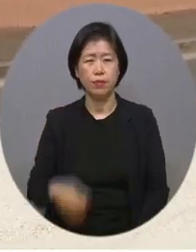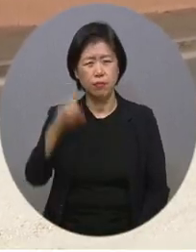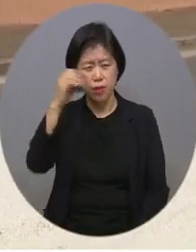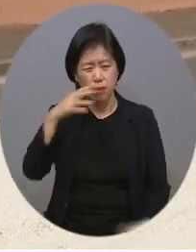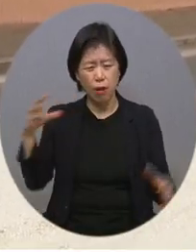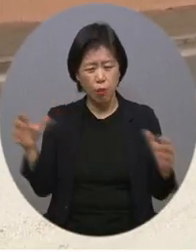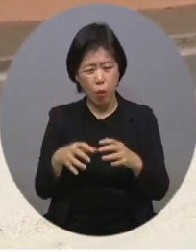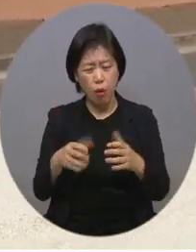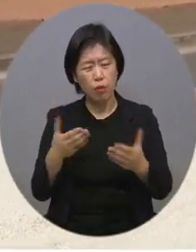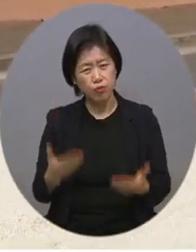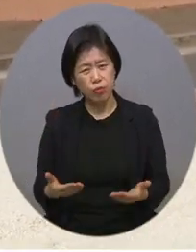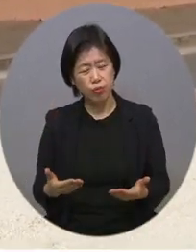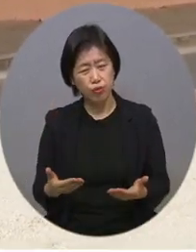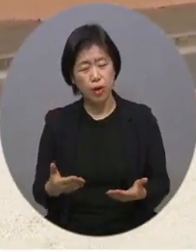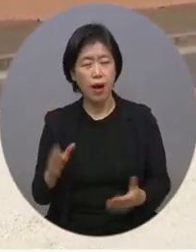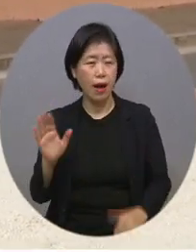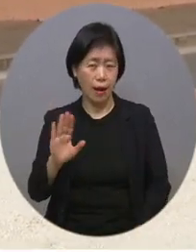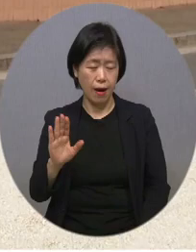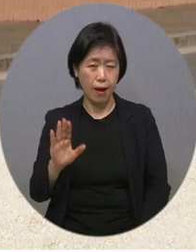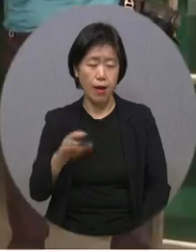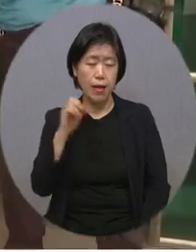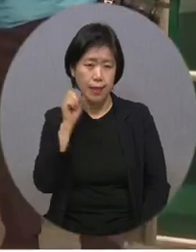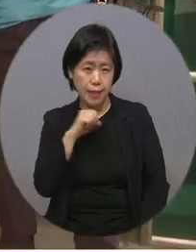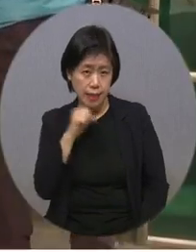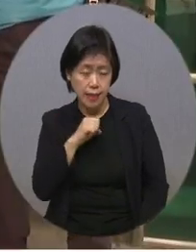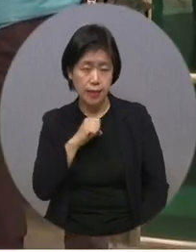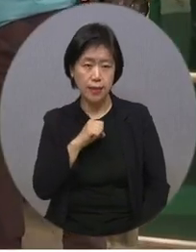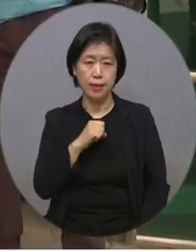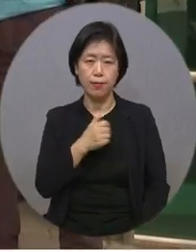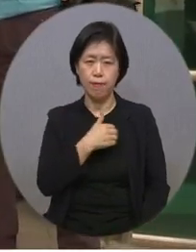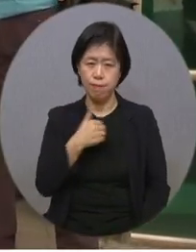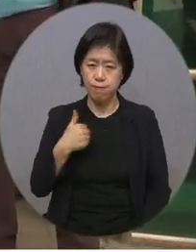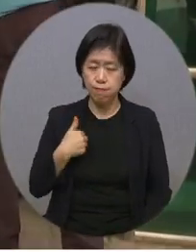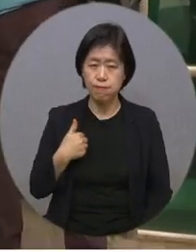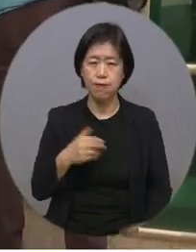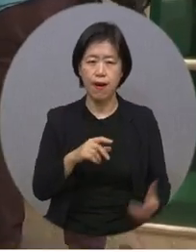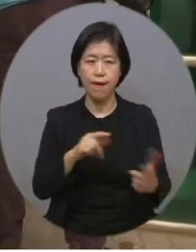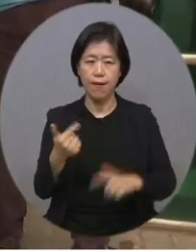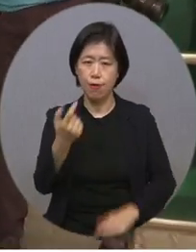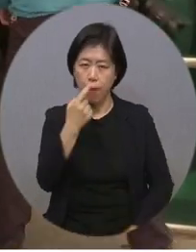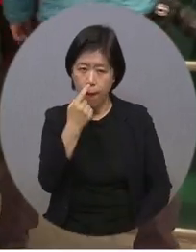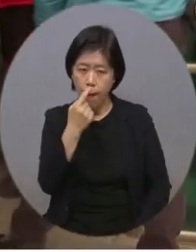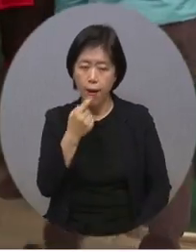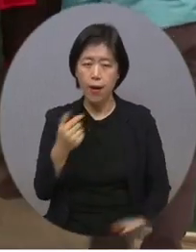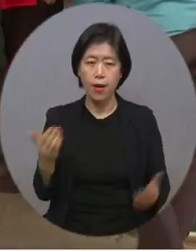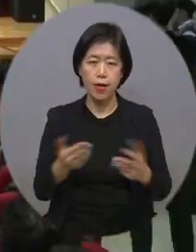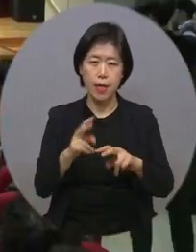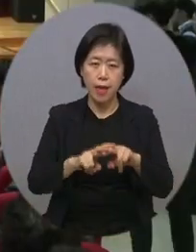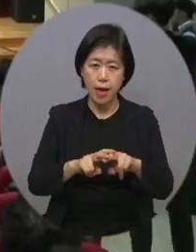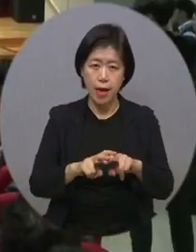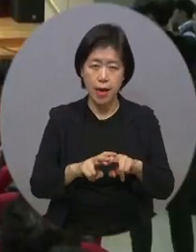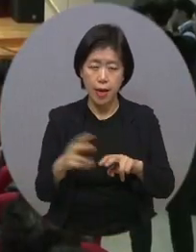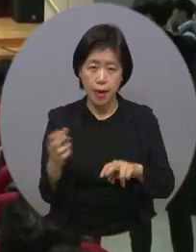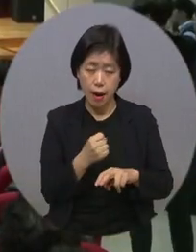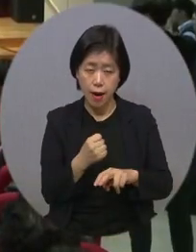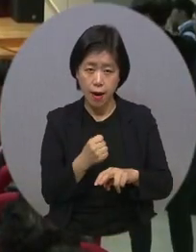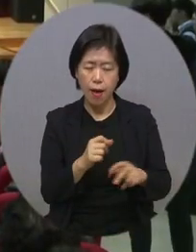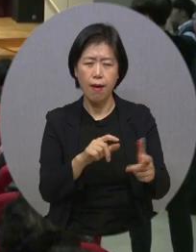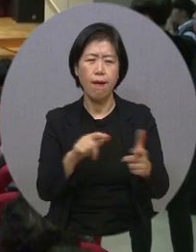여가생활도 즐기고 그리고 취미생활도 즐기고 또 거기다 오면서 어디 노인 일자리도 만들고 이런 문제들을 종합을